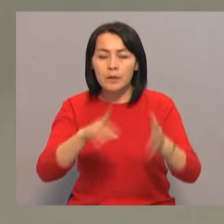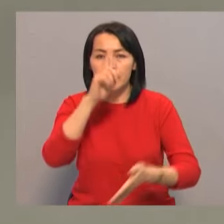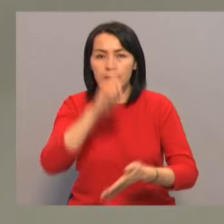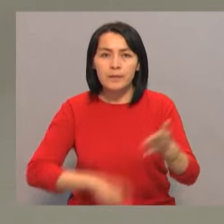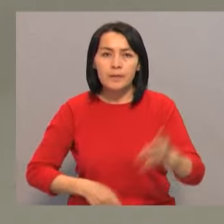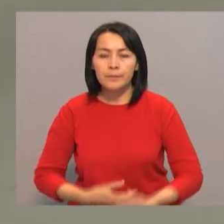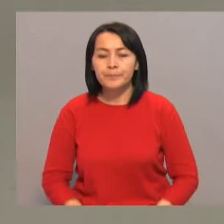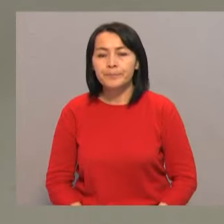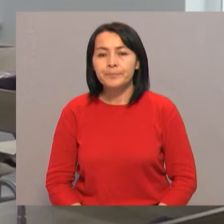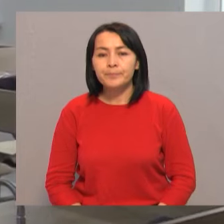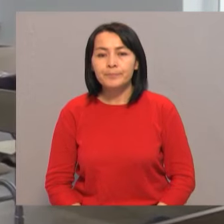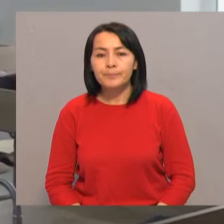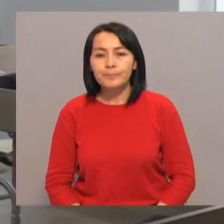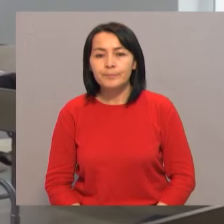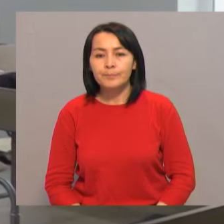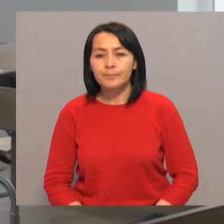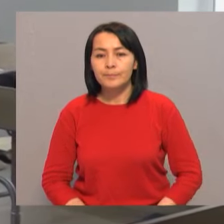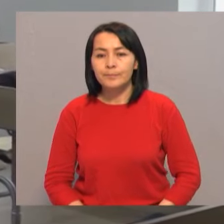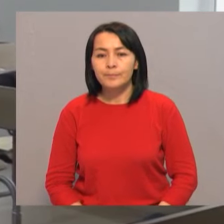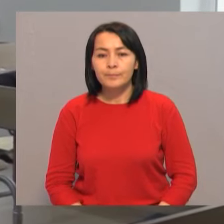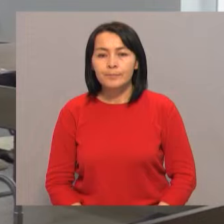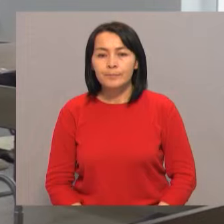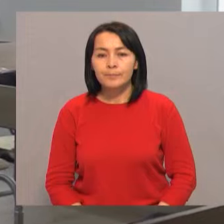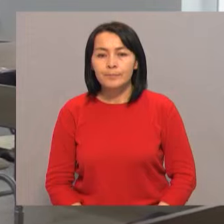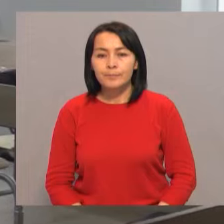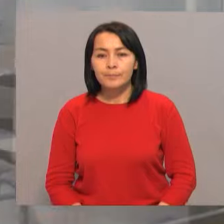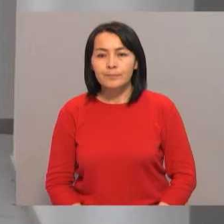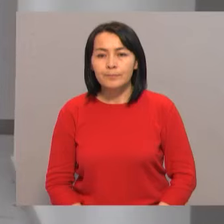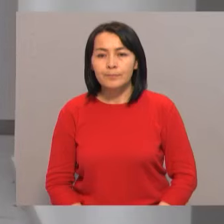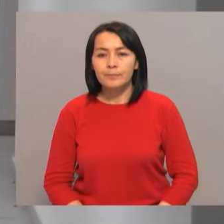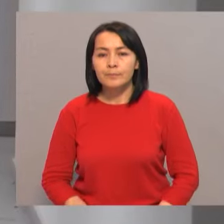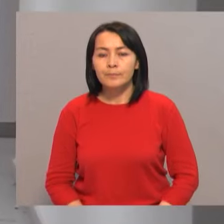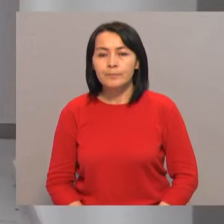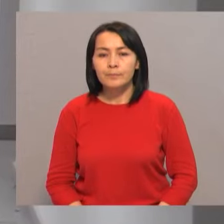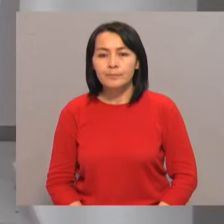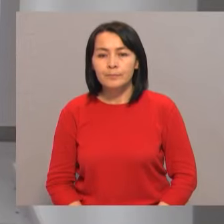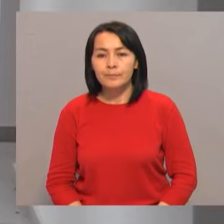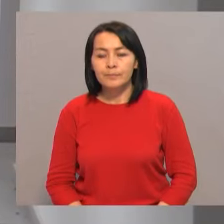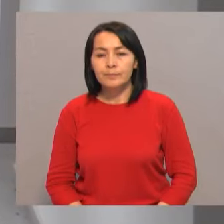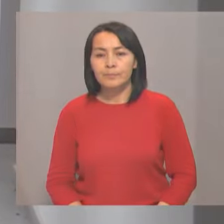сенімді. Қазығұрт ауданынан Гүлнар Асқарқызы, Амантай Әуелбеков, Алмаз Данабекұлы, жаңалықтар.